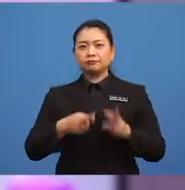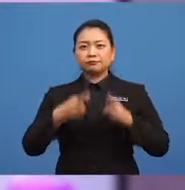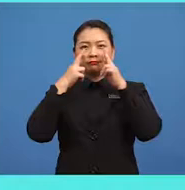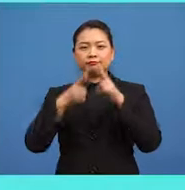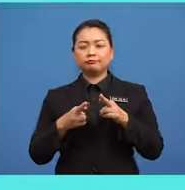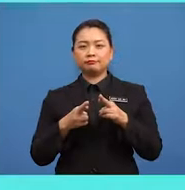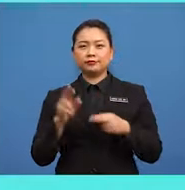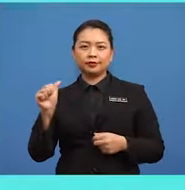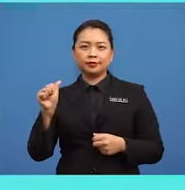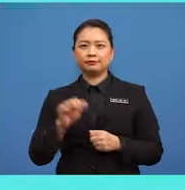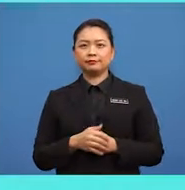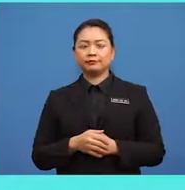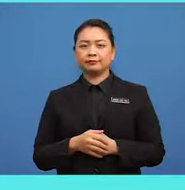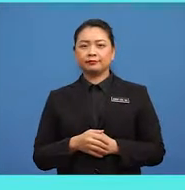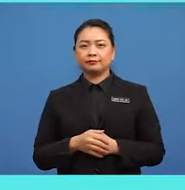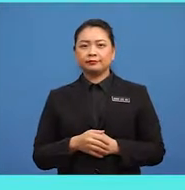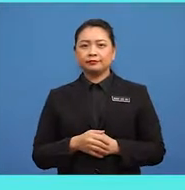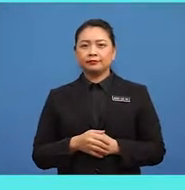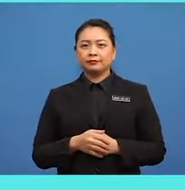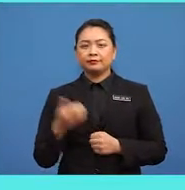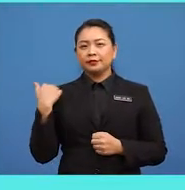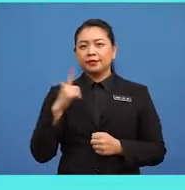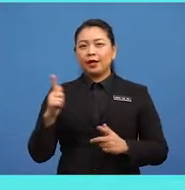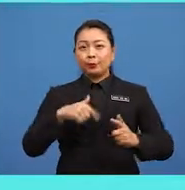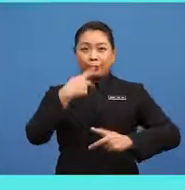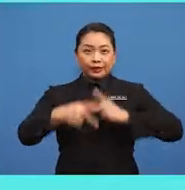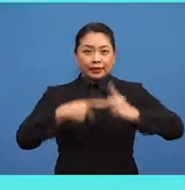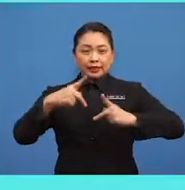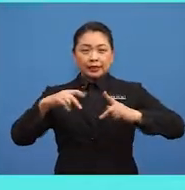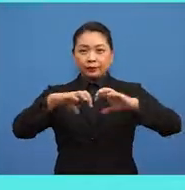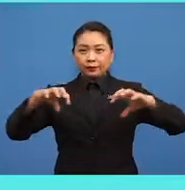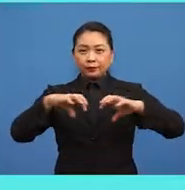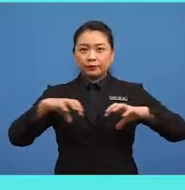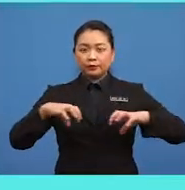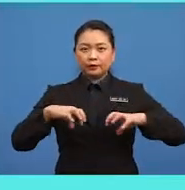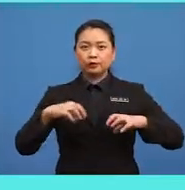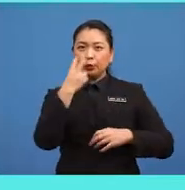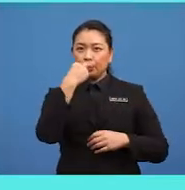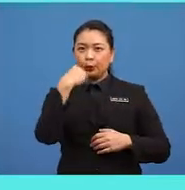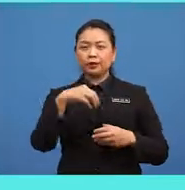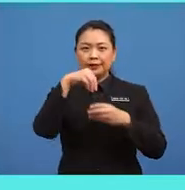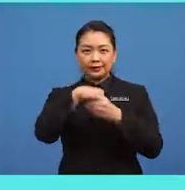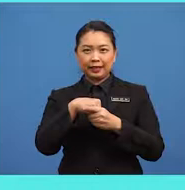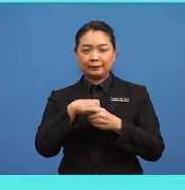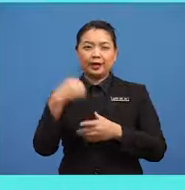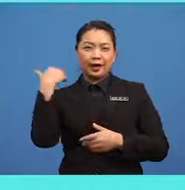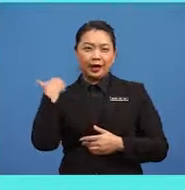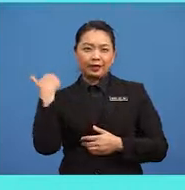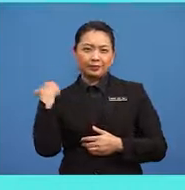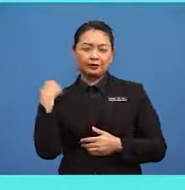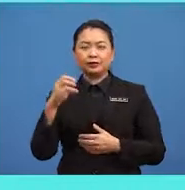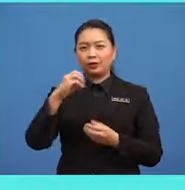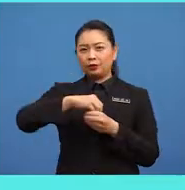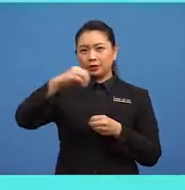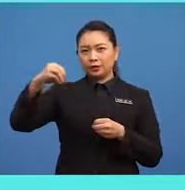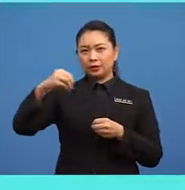aerob. Respirasi aerob ialah proses penguraian glukosa dalam kehadiran